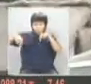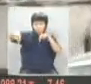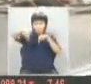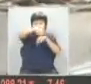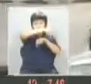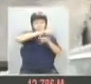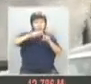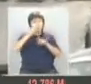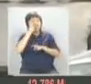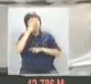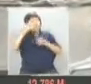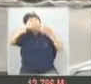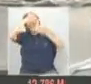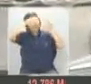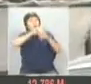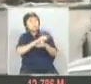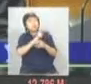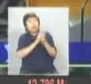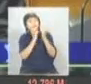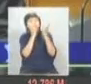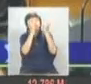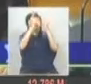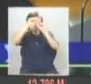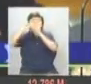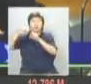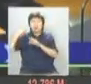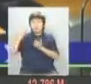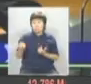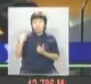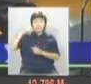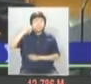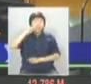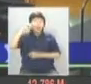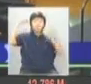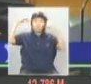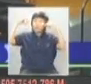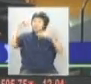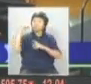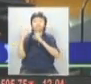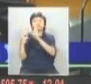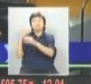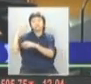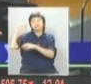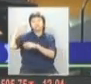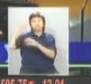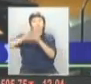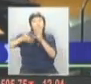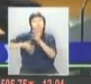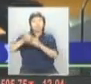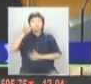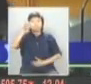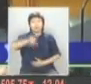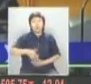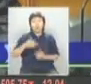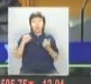คักพังขนาดทน้ประปาและไฟฟันไม่สามาใช้กได้ะในจรคีนายกรัมันตรของ New Zealand เรีบป